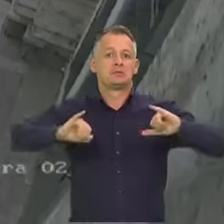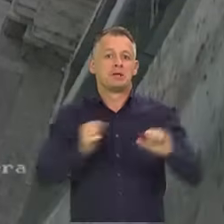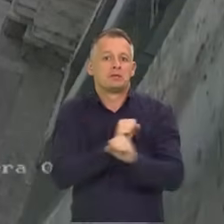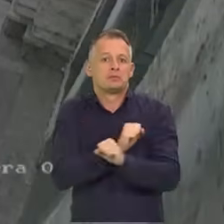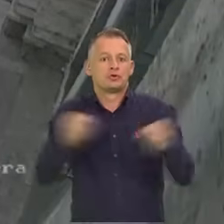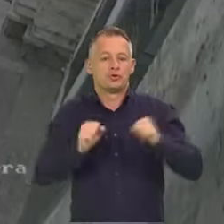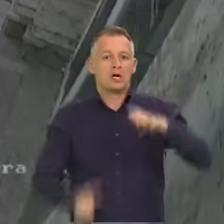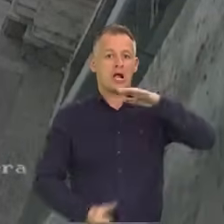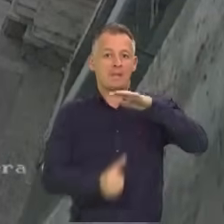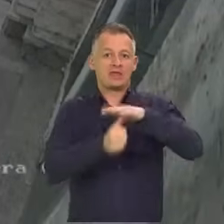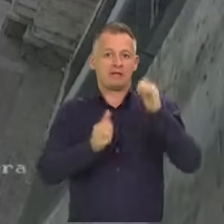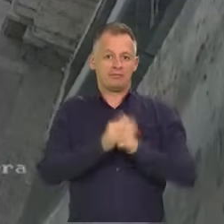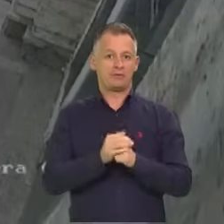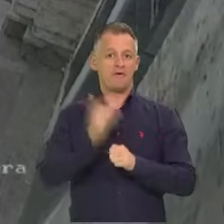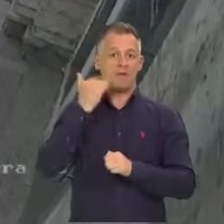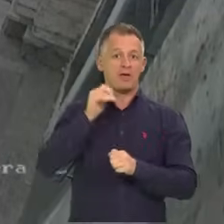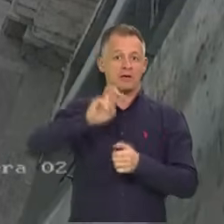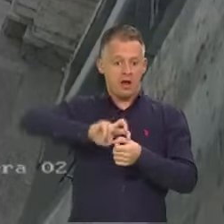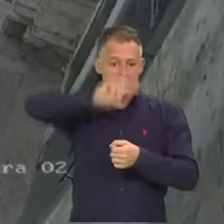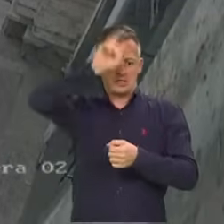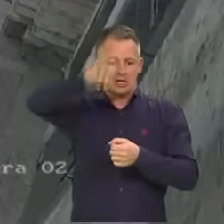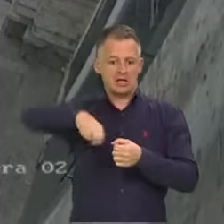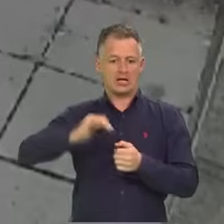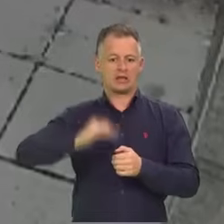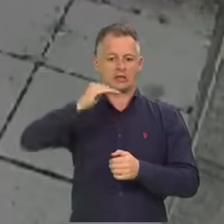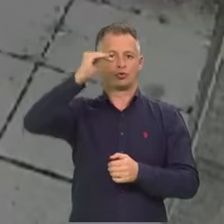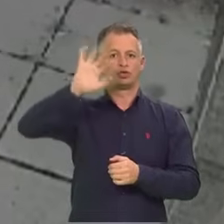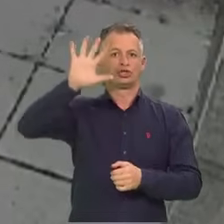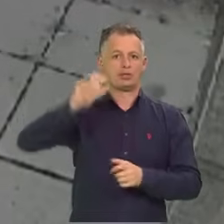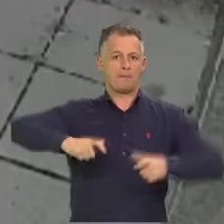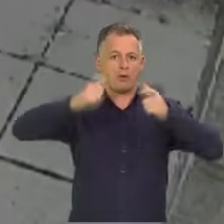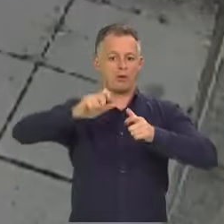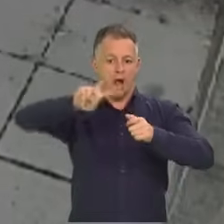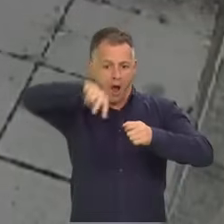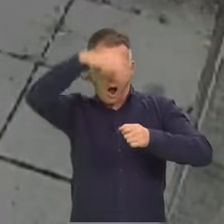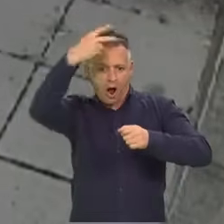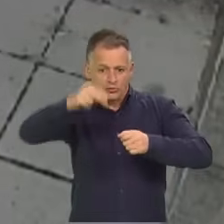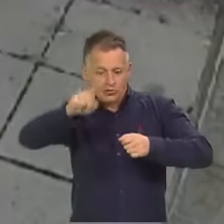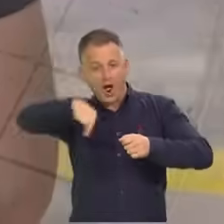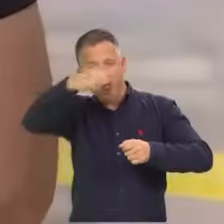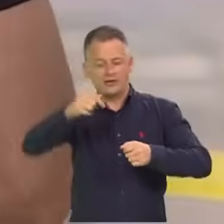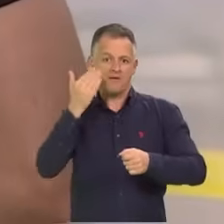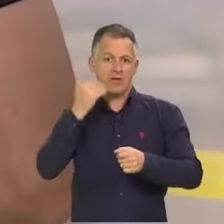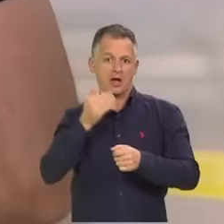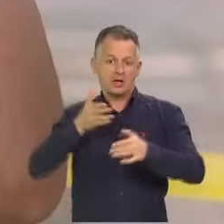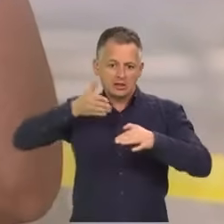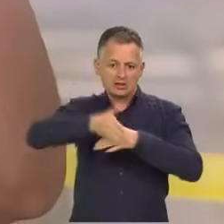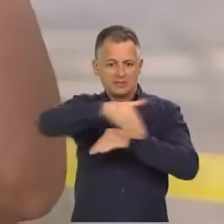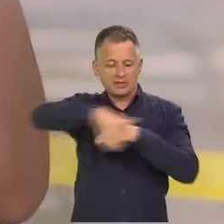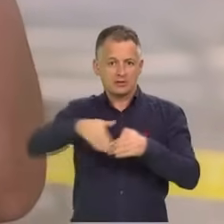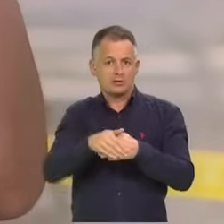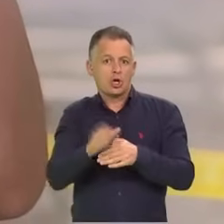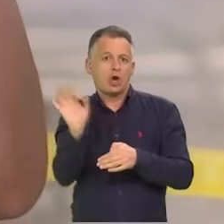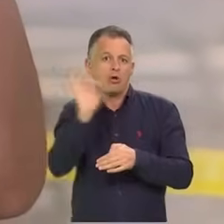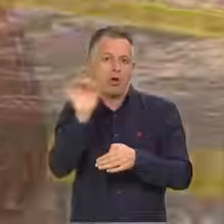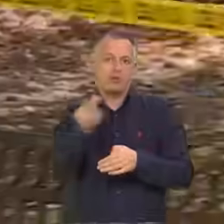Caz cutremurător în capitală, o femeie s-a aruncat de la etajul 5 al unui bloc și a căzut peste o alta care trecea pe stradă. În mod miraculos, ambele